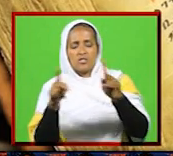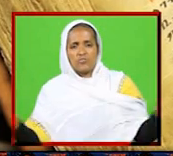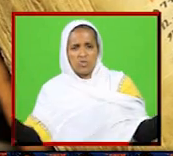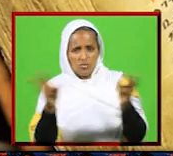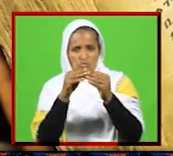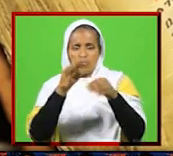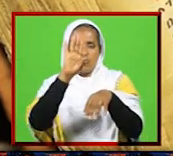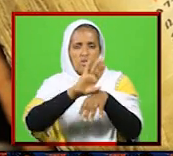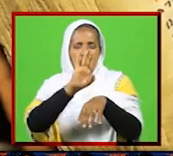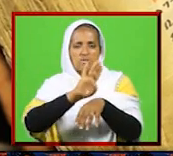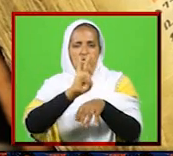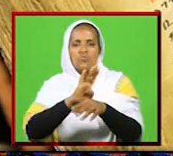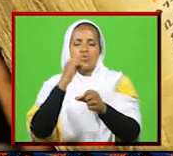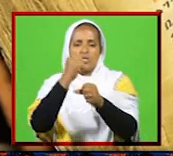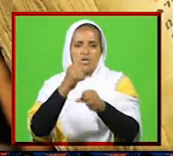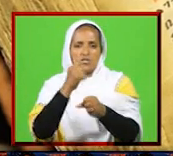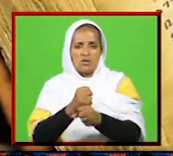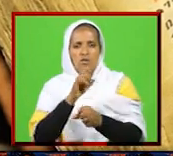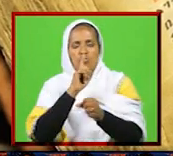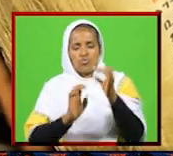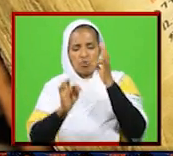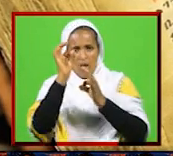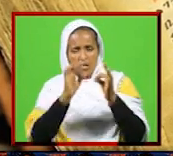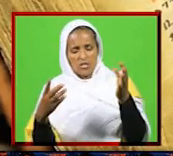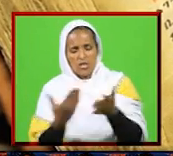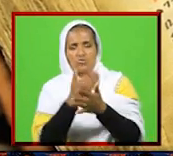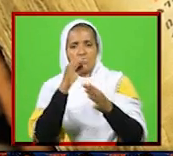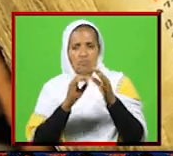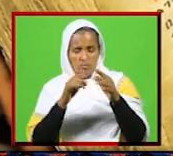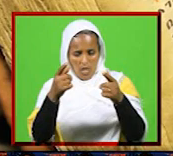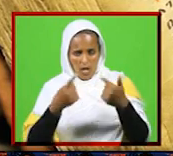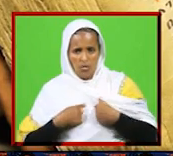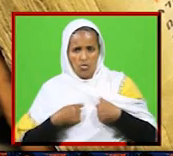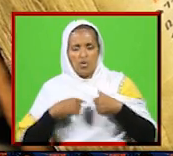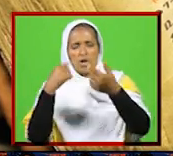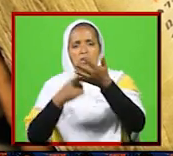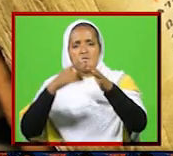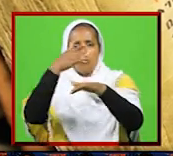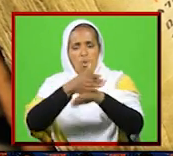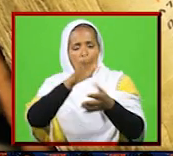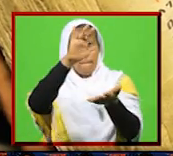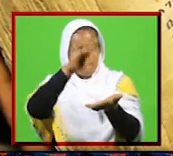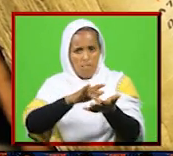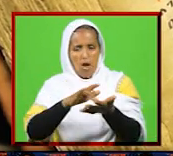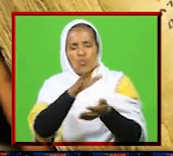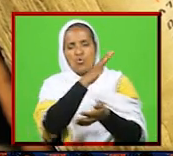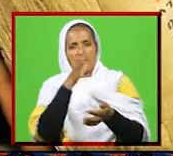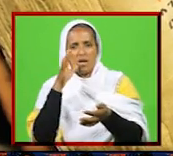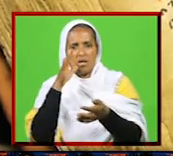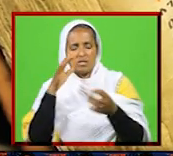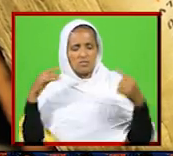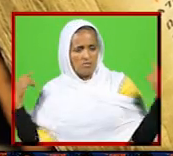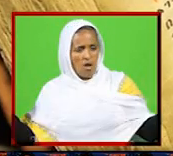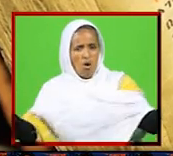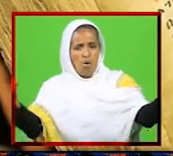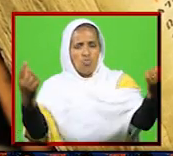ሁሉ እንትን ህዝብ ተሰባስቦ ቤተክርስቲያኑን እንደሰራው እንዳደሰው ነው የሚነገረው። ከዚህ በኋላ